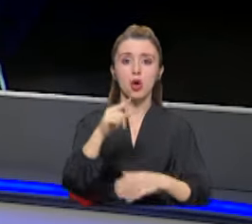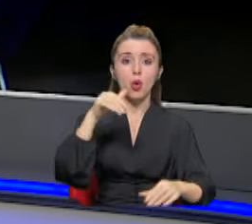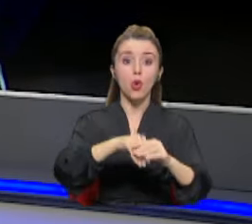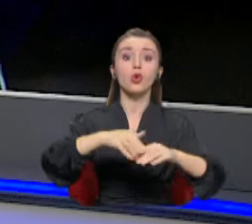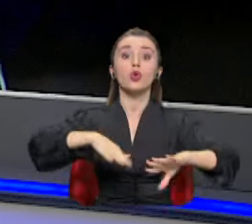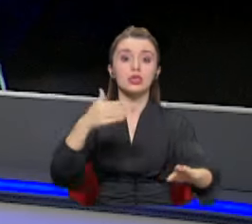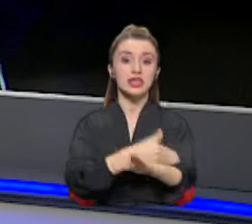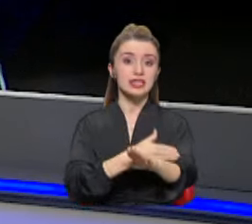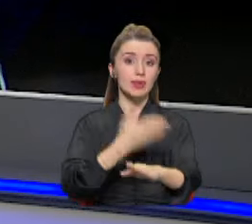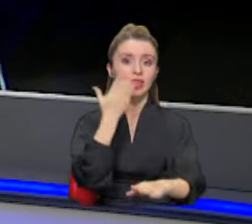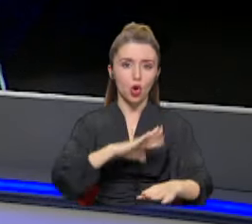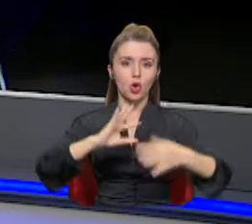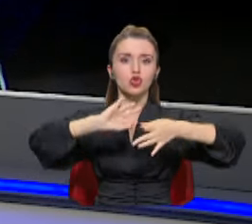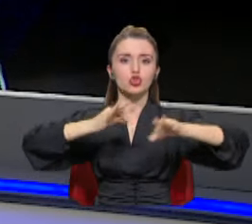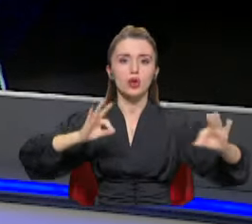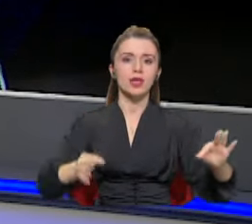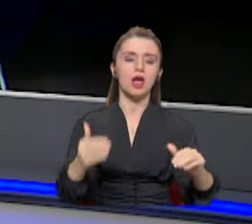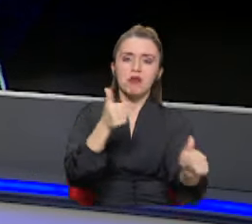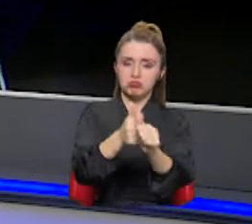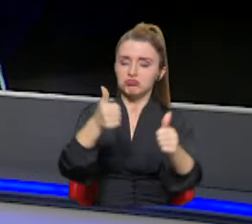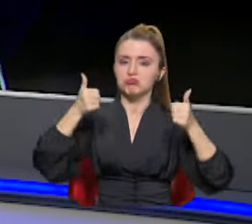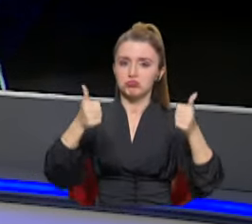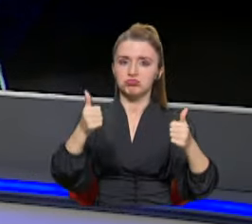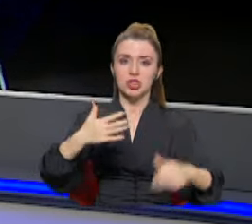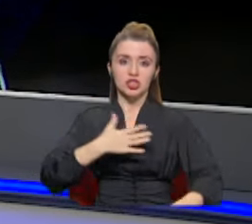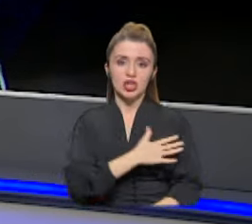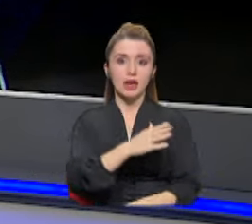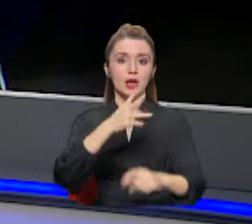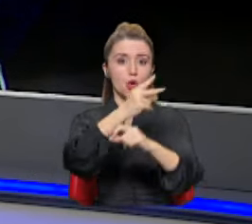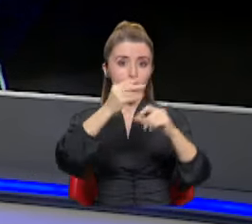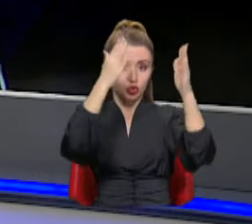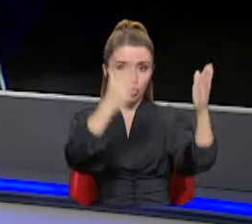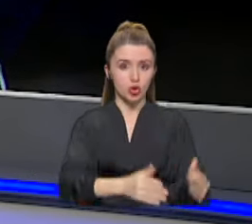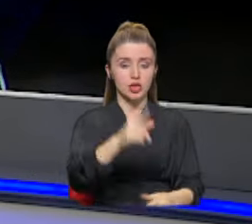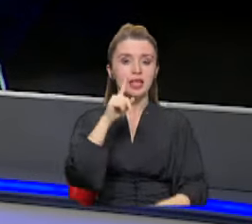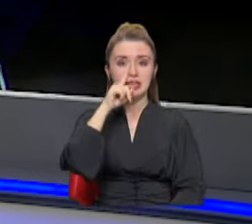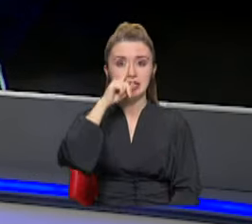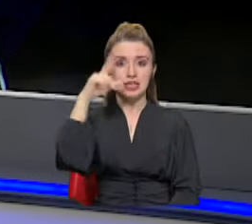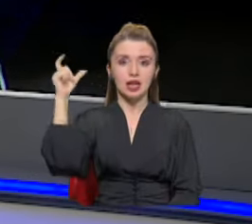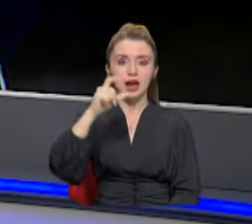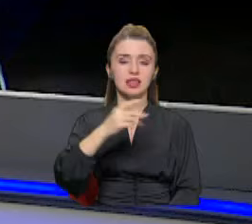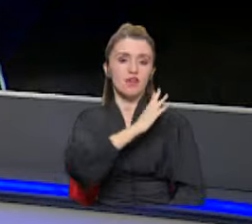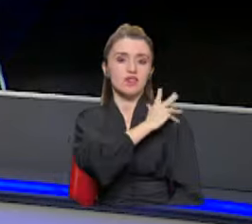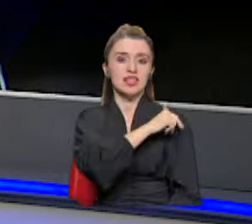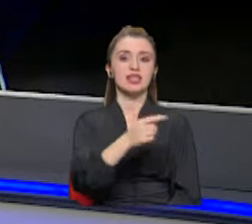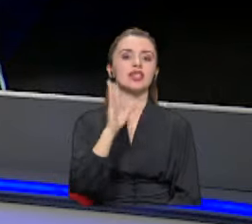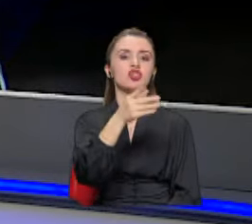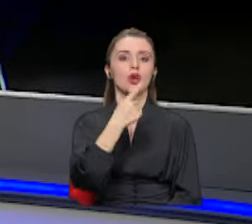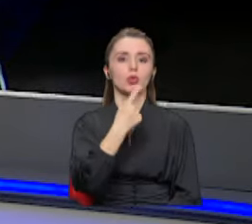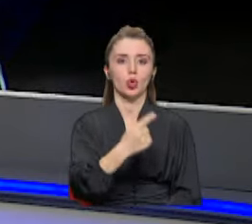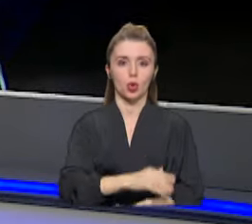yoksa hizmet de yok çıkışının arkasında durdu. CHP lideri Özgür Özel ise Nisan ayında Filistin'e gideceğini